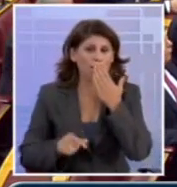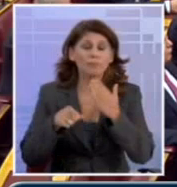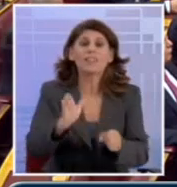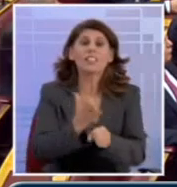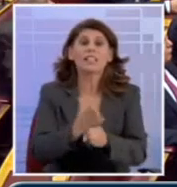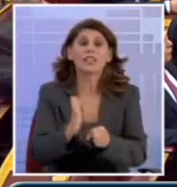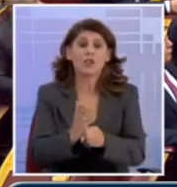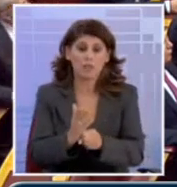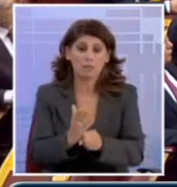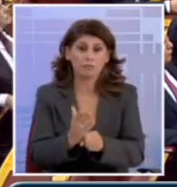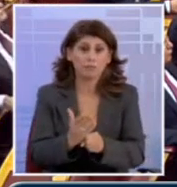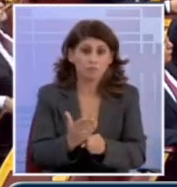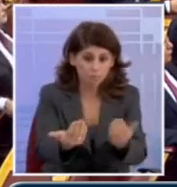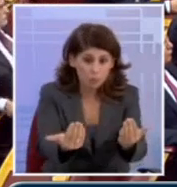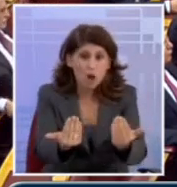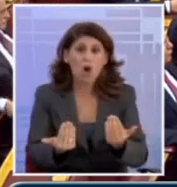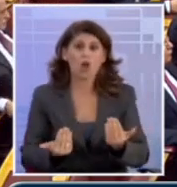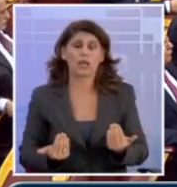ερχόταν.